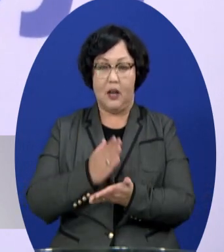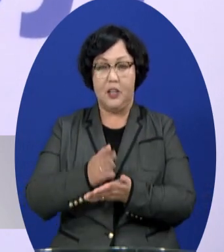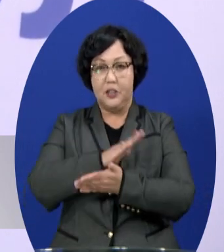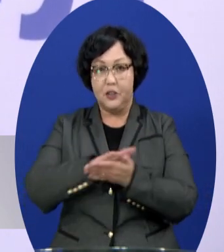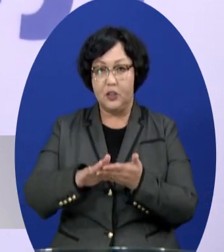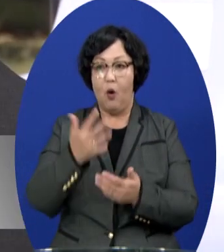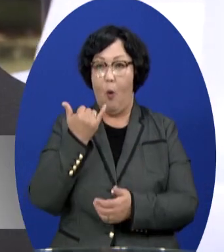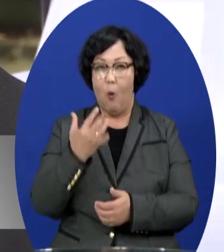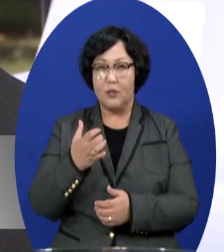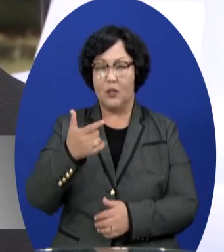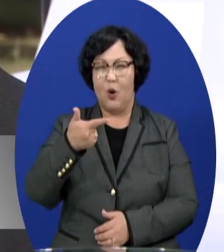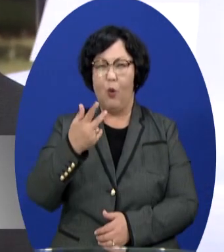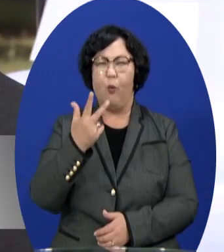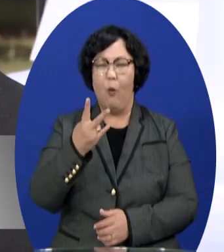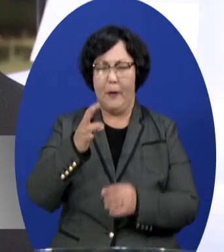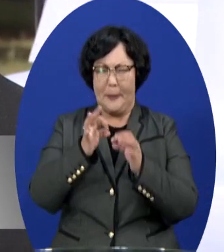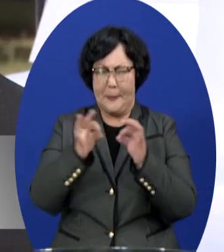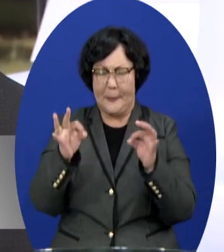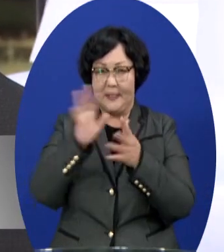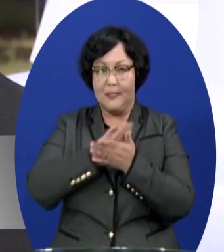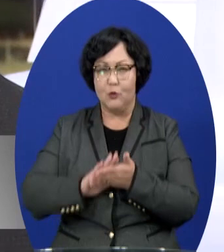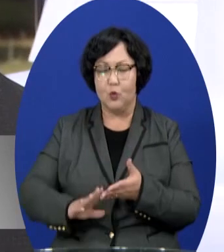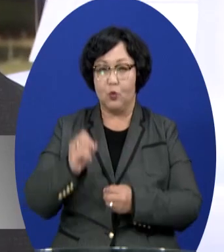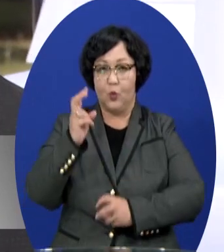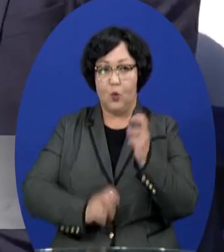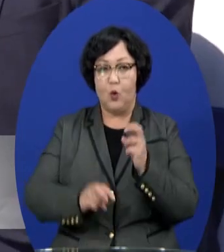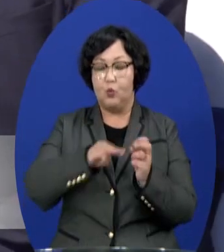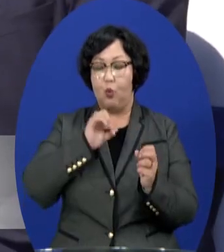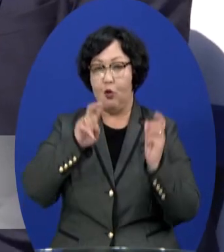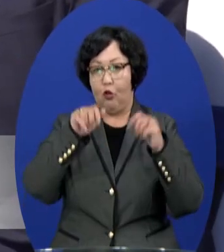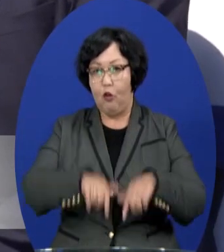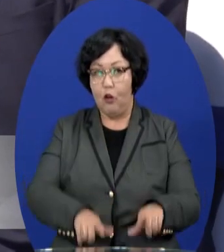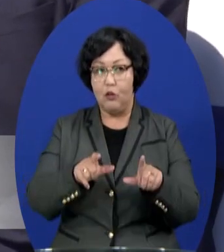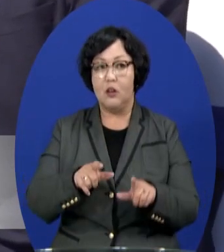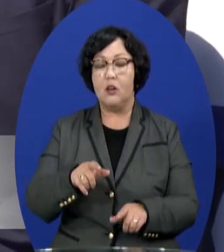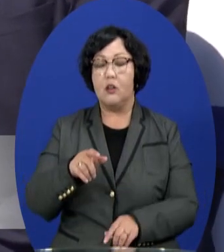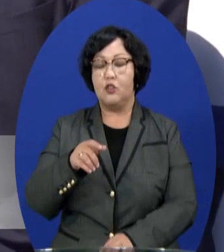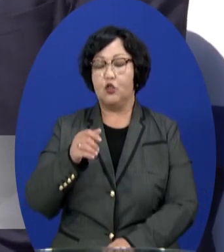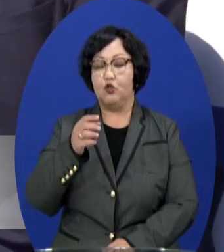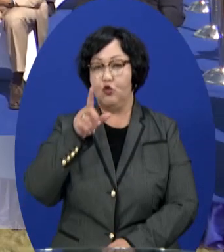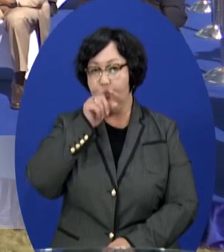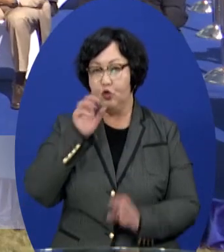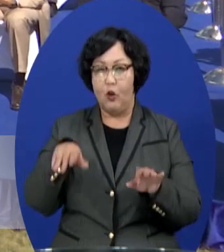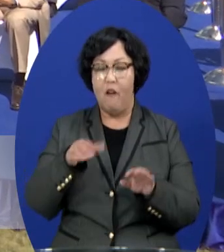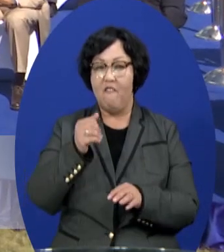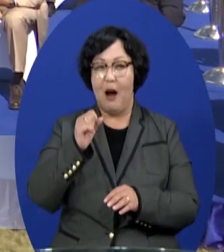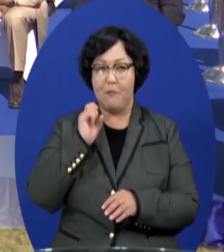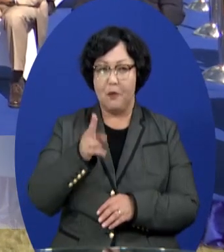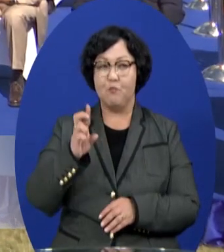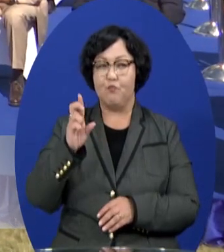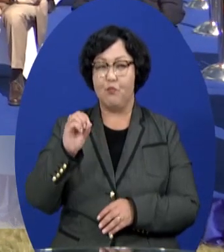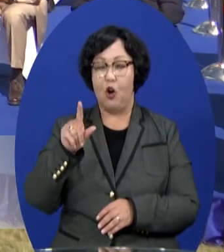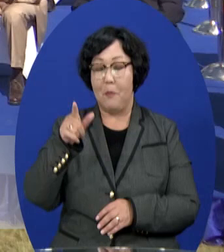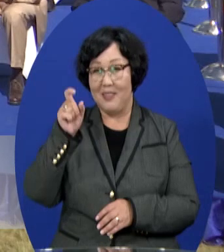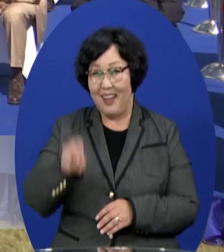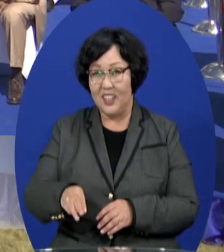Шинээр барих улс гүн цэвэршүүлэх үйлдвэр нь туул голын айсав, шувуун фабрик, биокомбинат орчимд шинээр худаг гаргаж, усыг